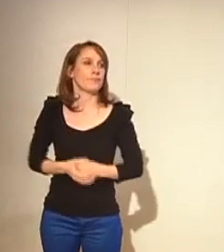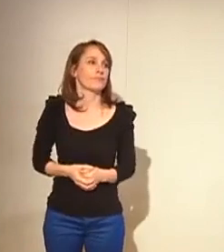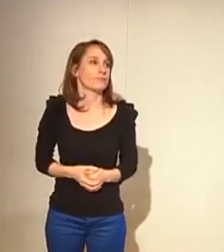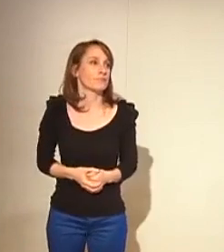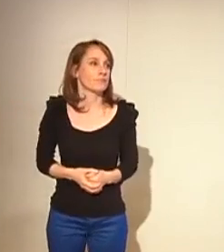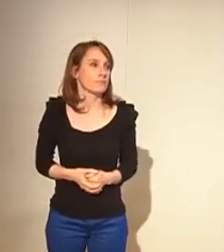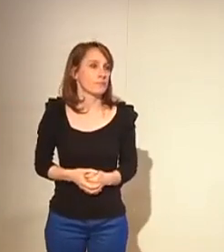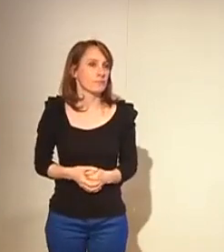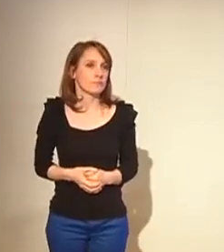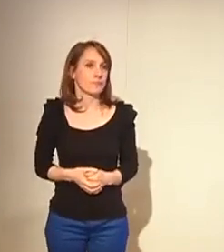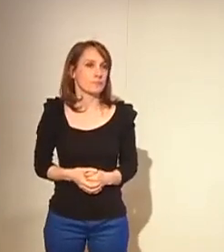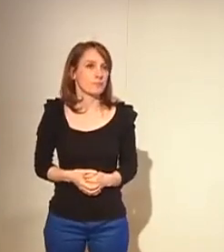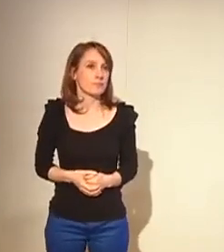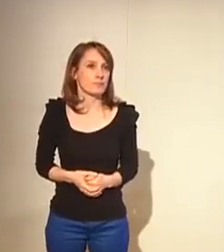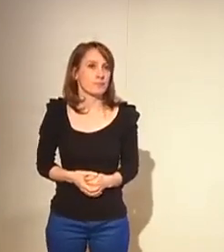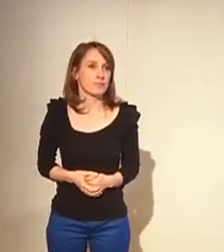vote